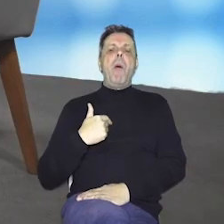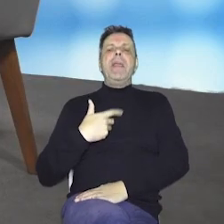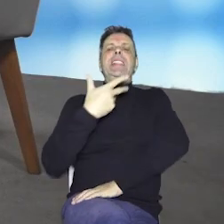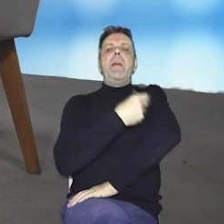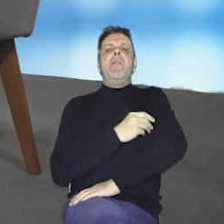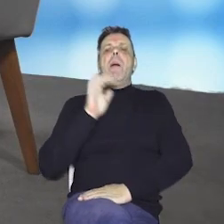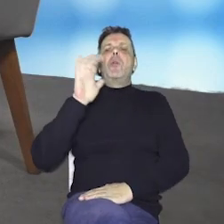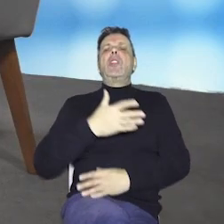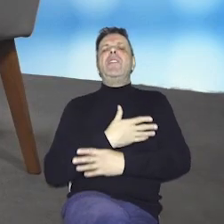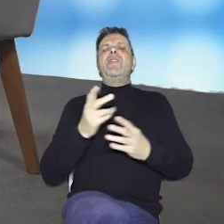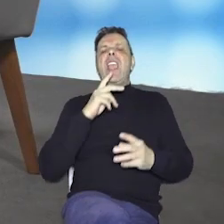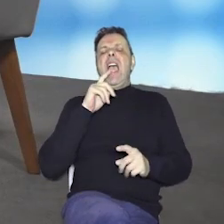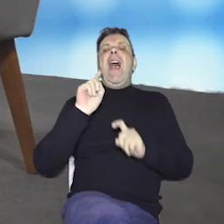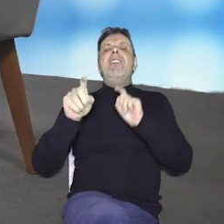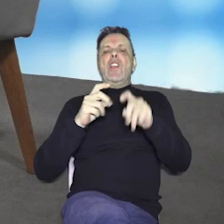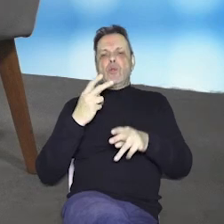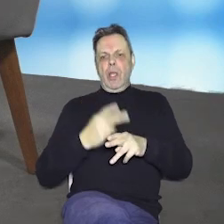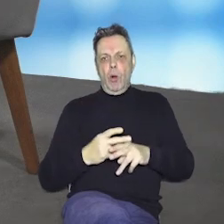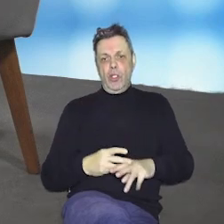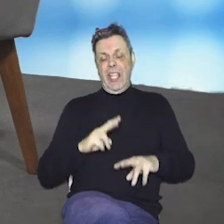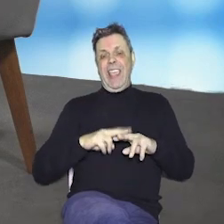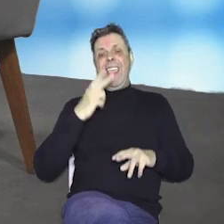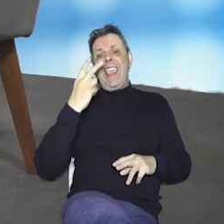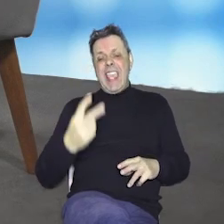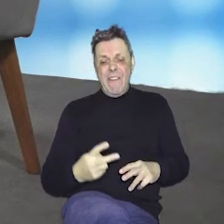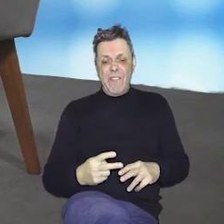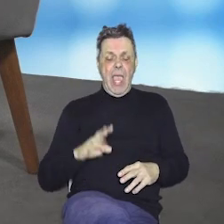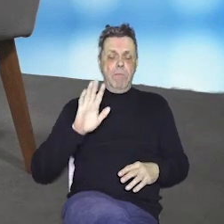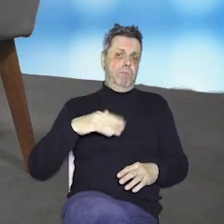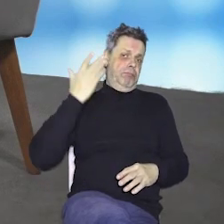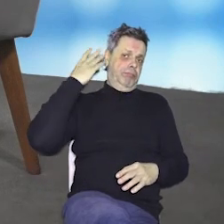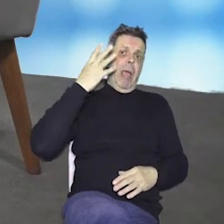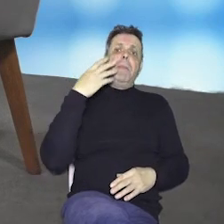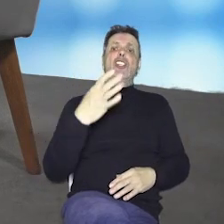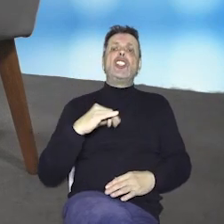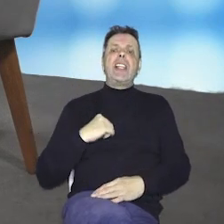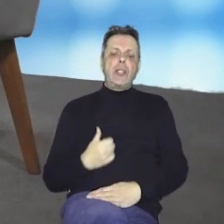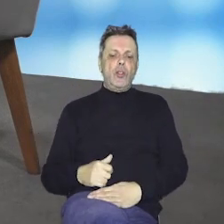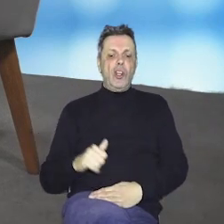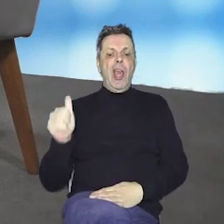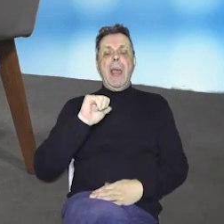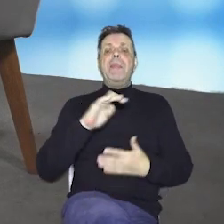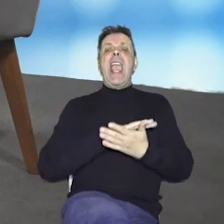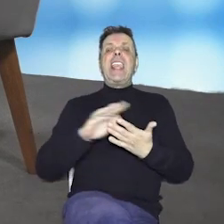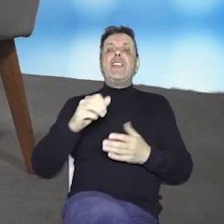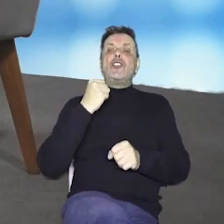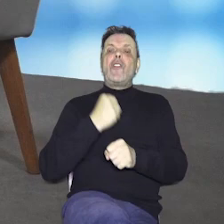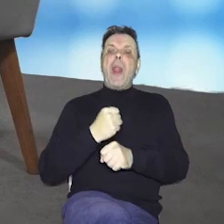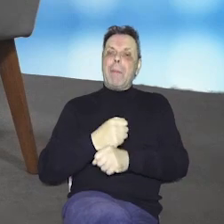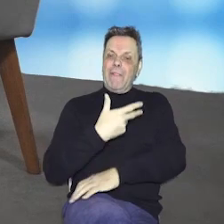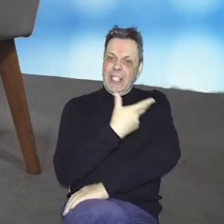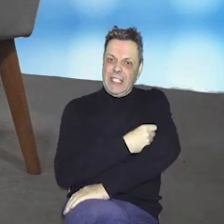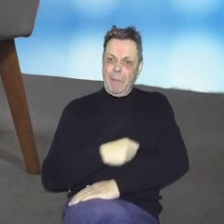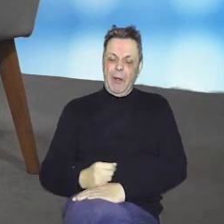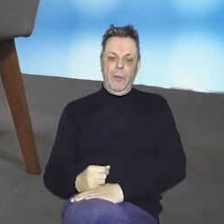cjepiva protiv svih virusnih bolesti. Evo, HIV je sa nama pa 40 godina. Nije jednostavno napraviti cjepivo.